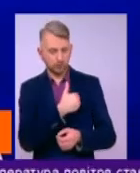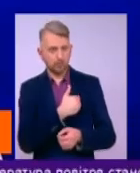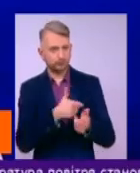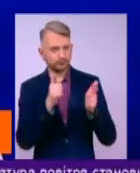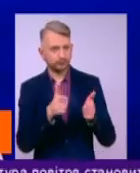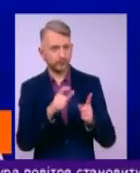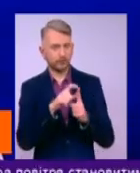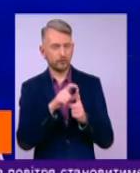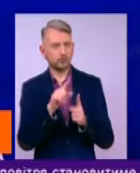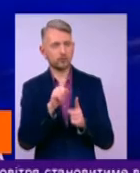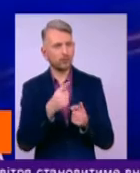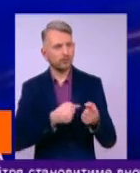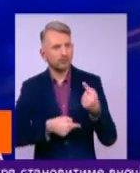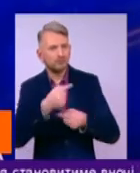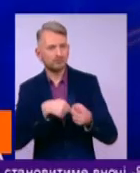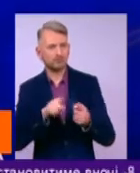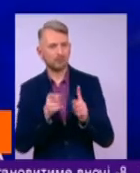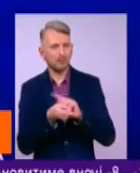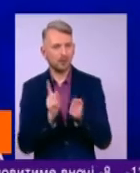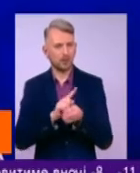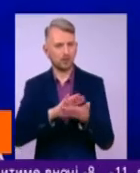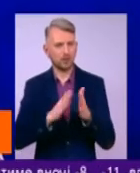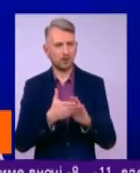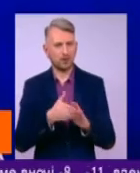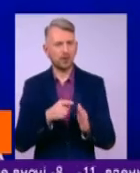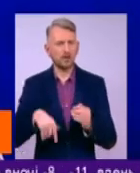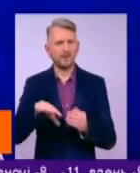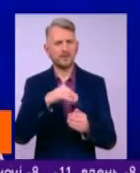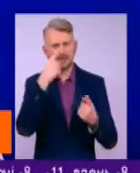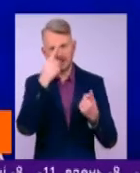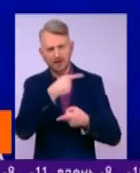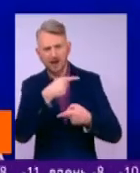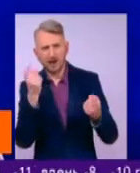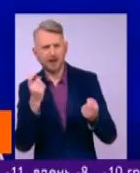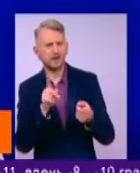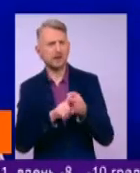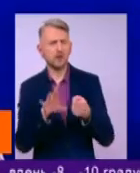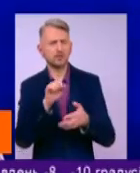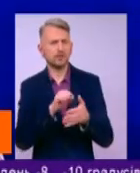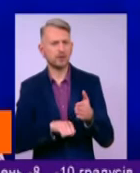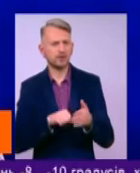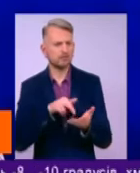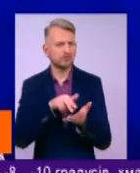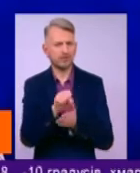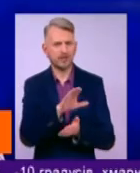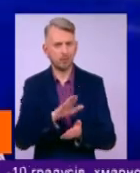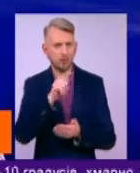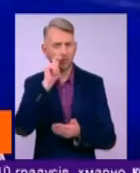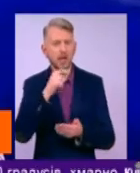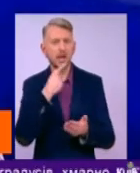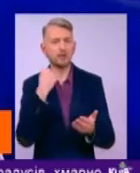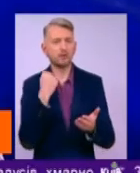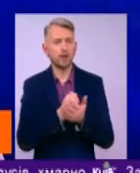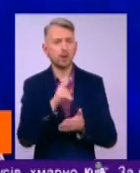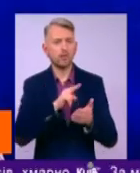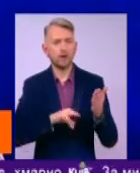стосовно відкату. Розумієте, всі ці декларації тут незалежно від євроінтеграційного руху. Україна ратифікувала